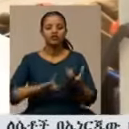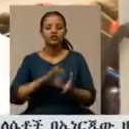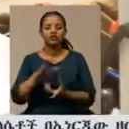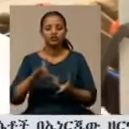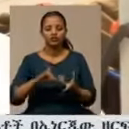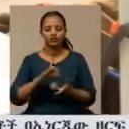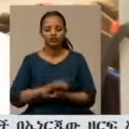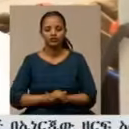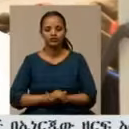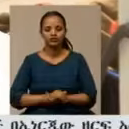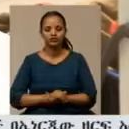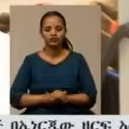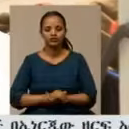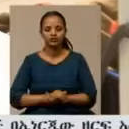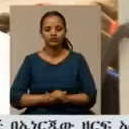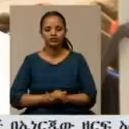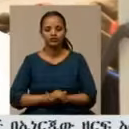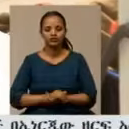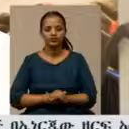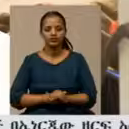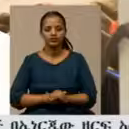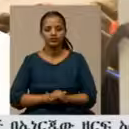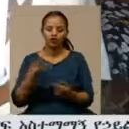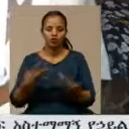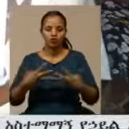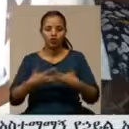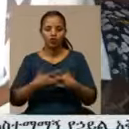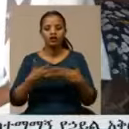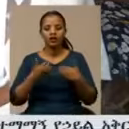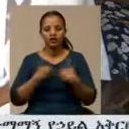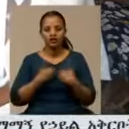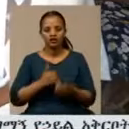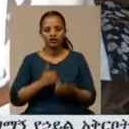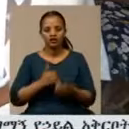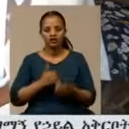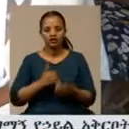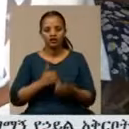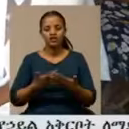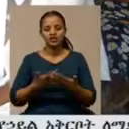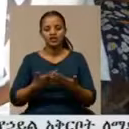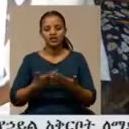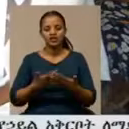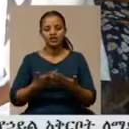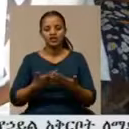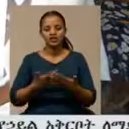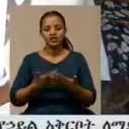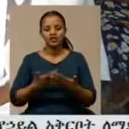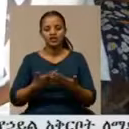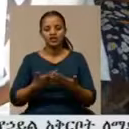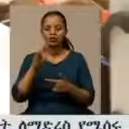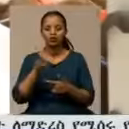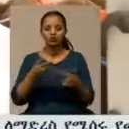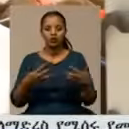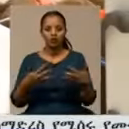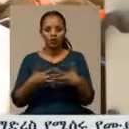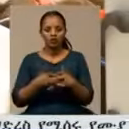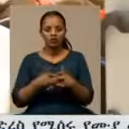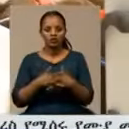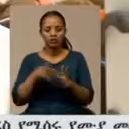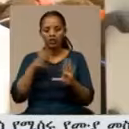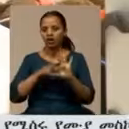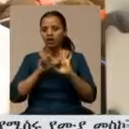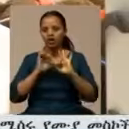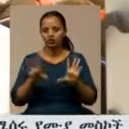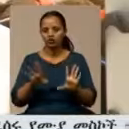እንግዲህ ወደ 37 መዋቅሮች ናቸው ያሉት። ከነዚህ መዋቅሮች ውስጥ ወደ 27 የሚሆኑ መዋቅሮች ማደያ